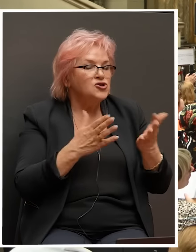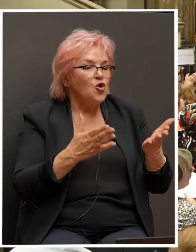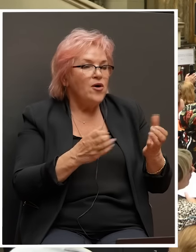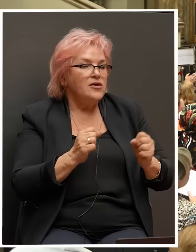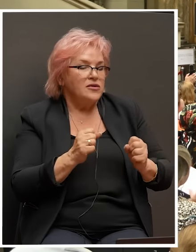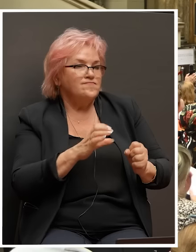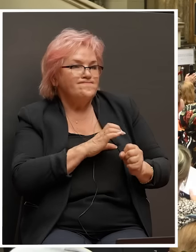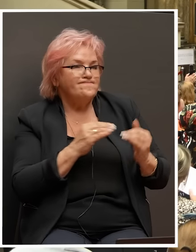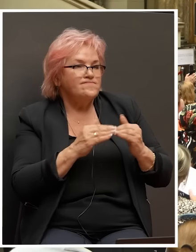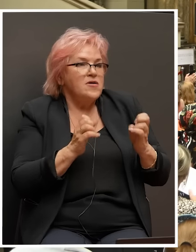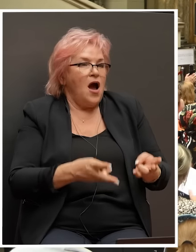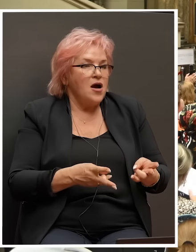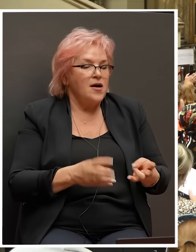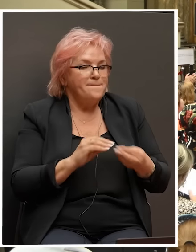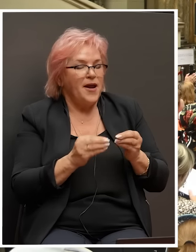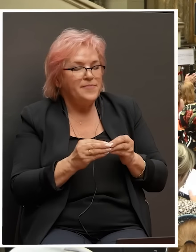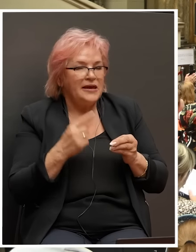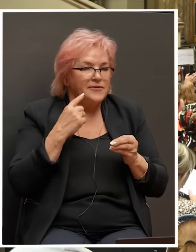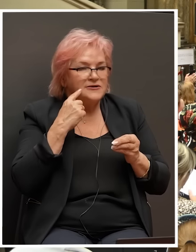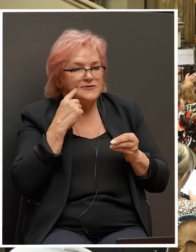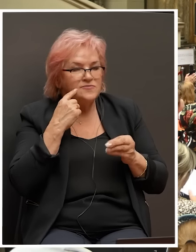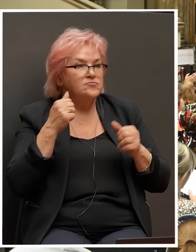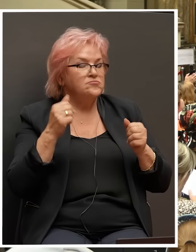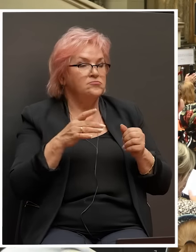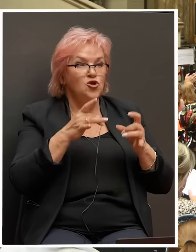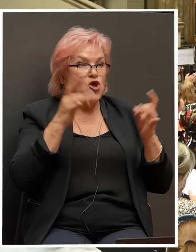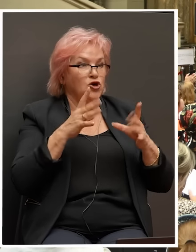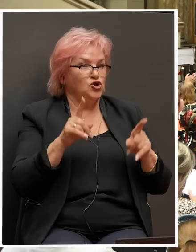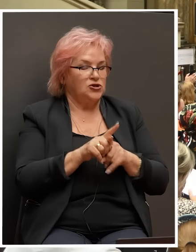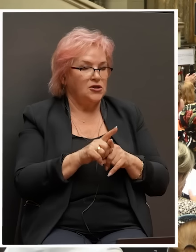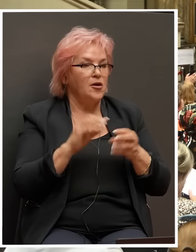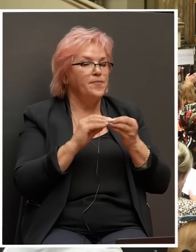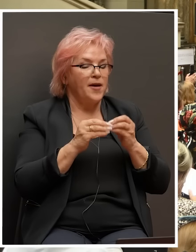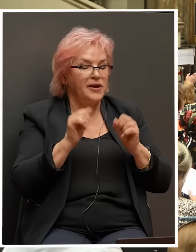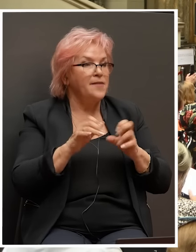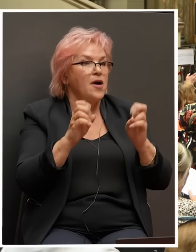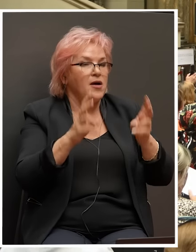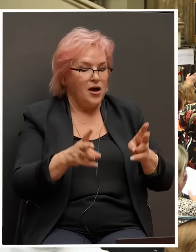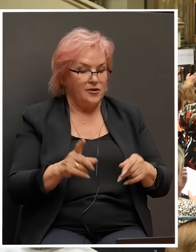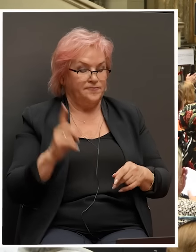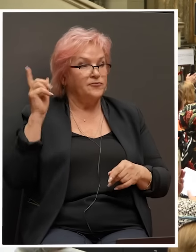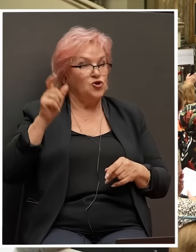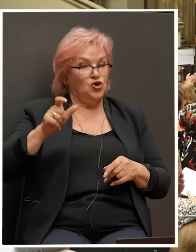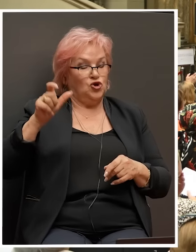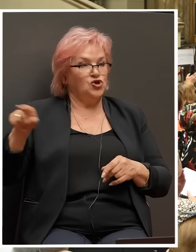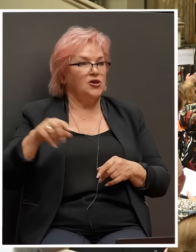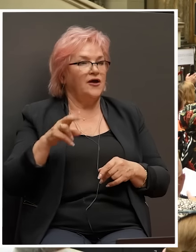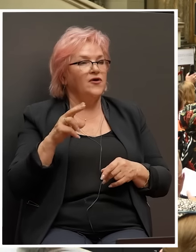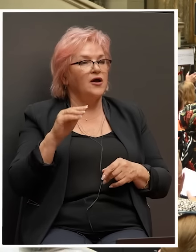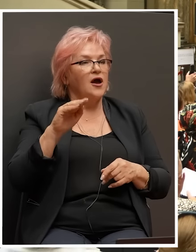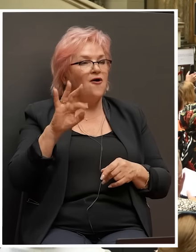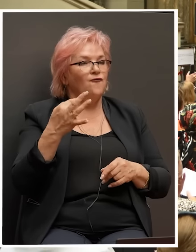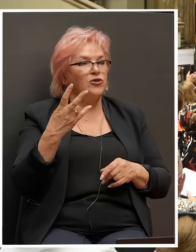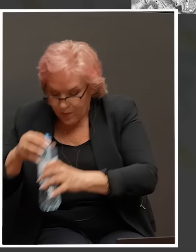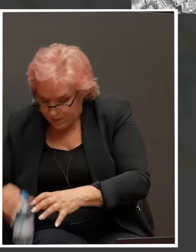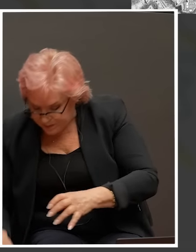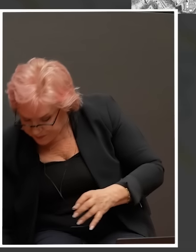Нет воды. Проблема эта решается совершенно неожиданно. Проблема эта решается благодаря человеку, которого зовут Доменико